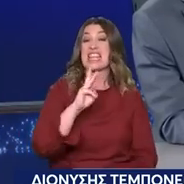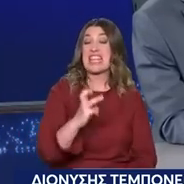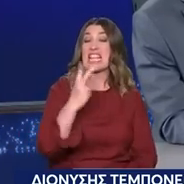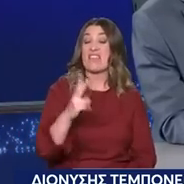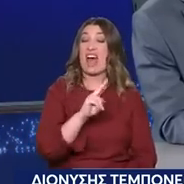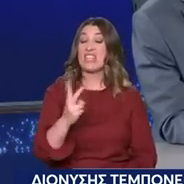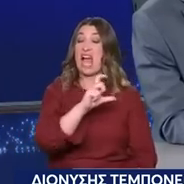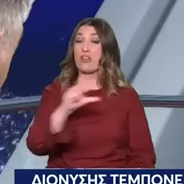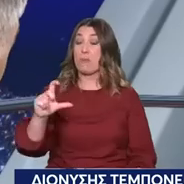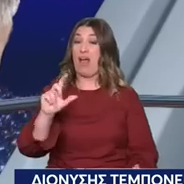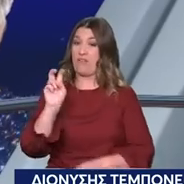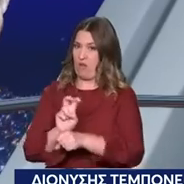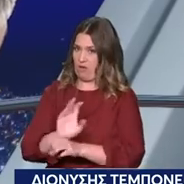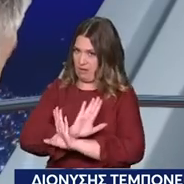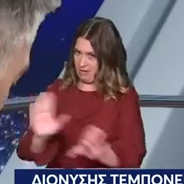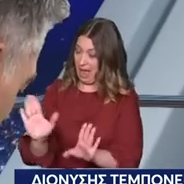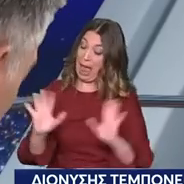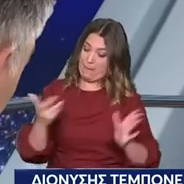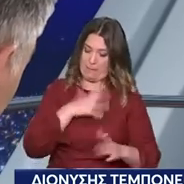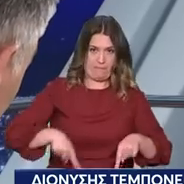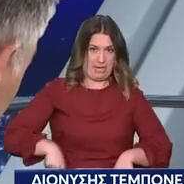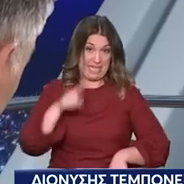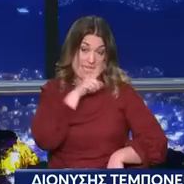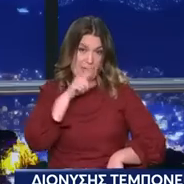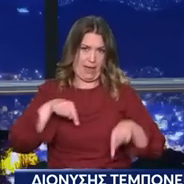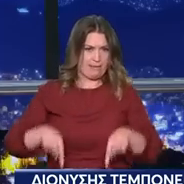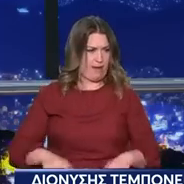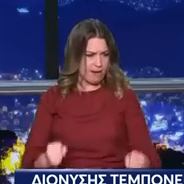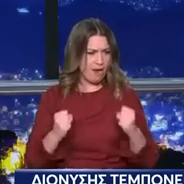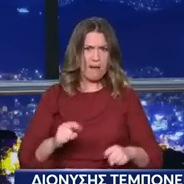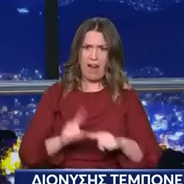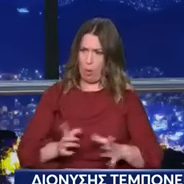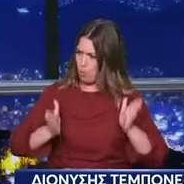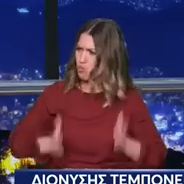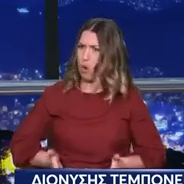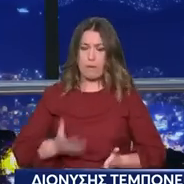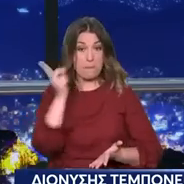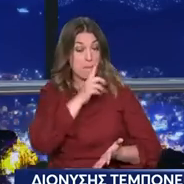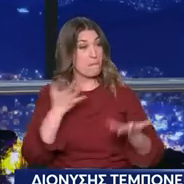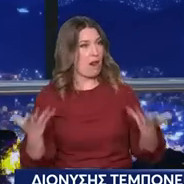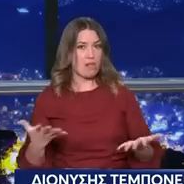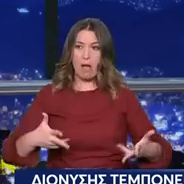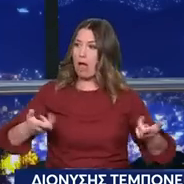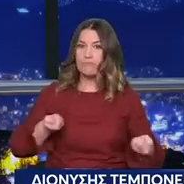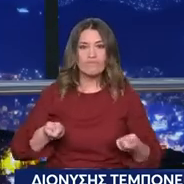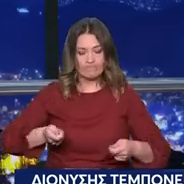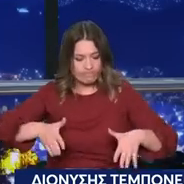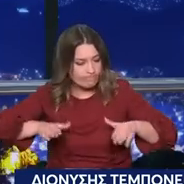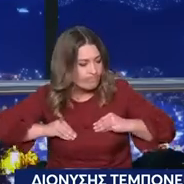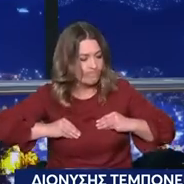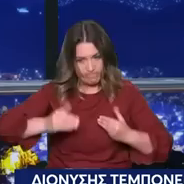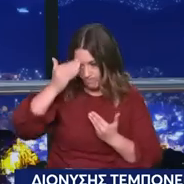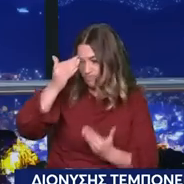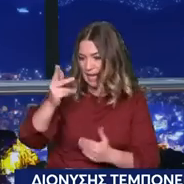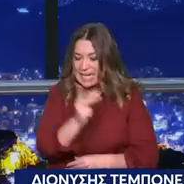Αν σήμερα μπορούμε και κουβεντιάζουμε, αν σήμερα η χώρα μπορεί και στέκεται όρθια, αν σήμερα μπορεί και υπάρχει κοινωνική συνοχή, αυτό οφείλεται στο γεγονός